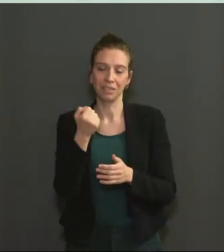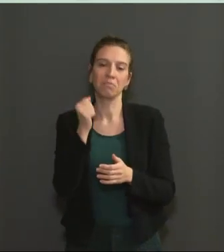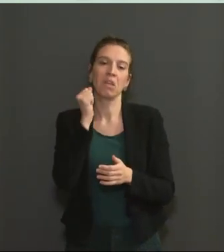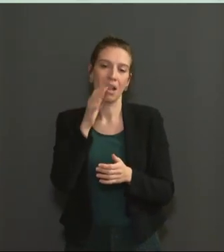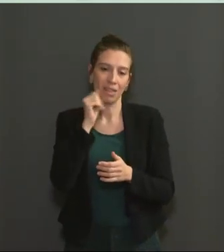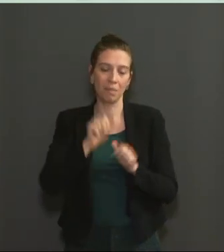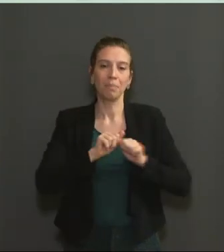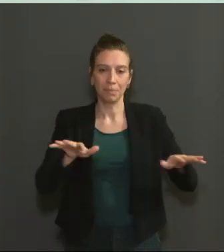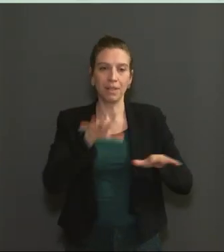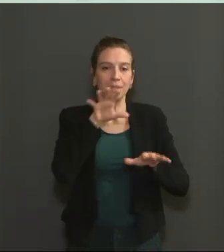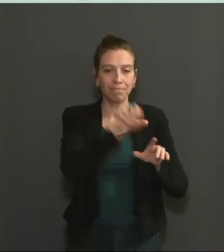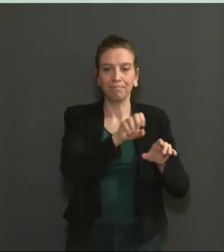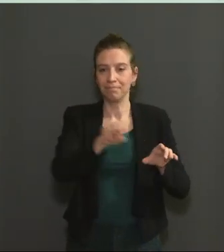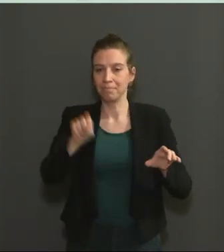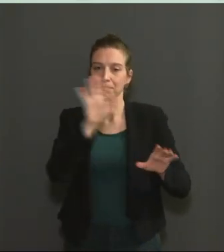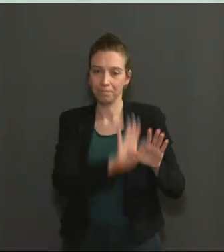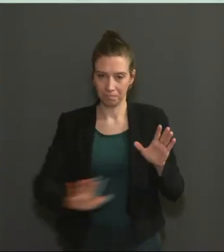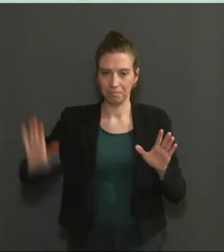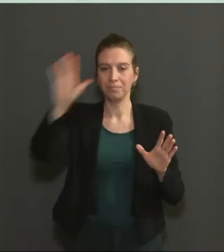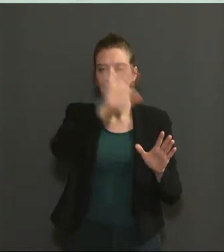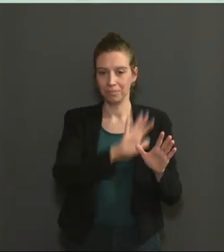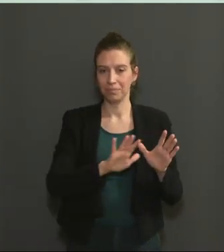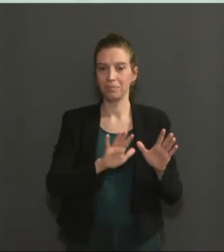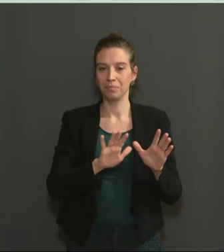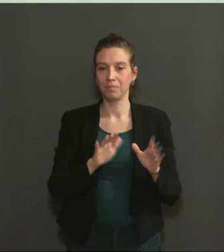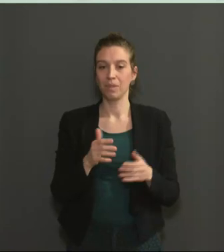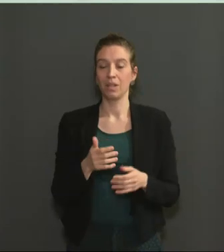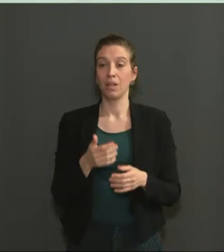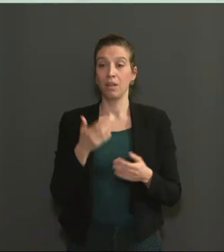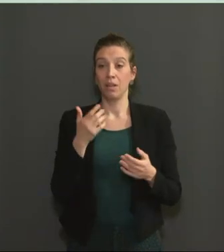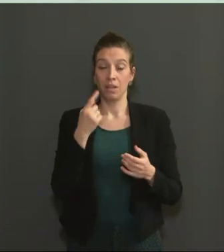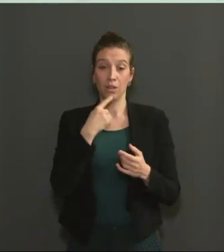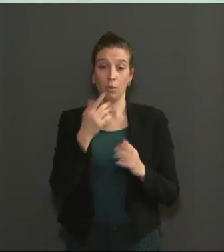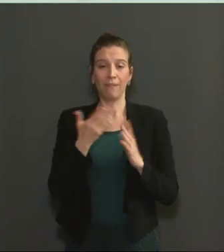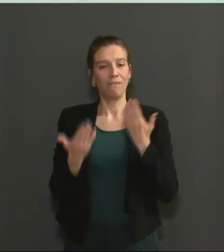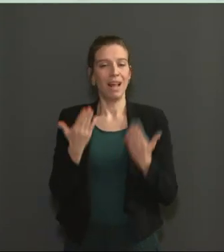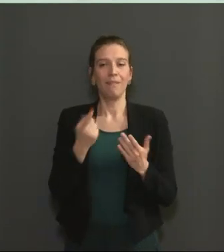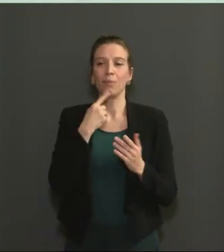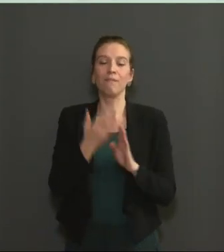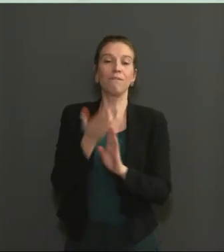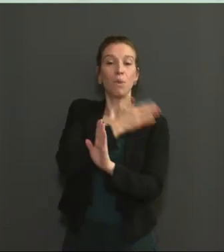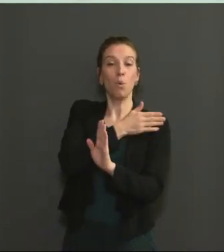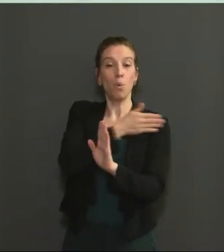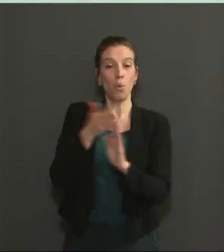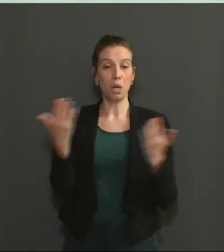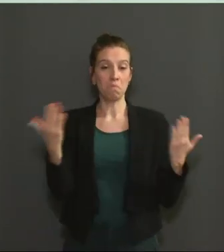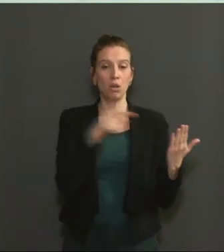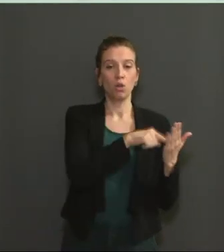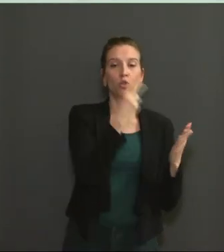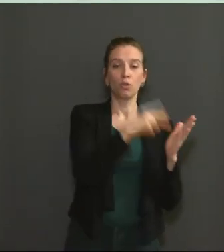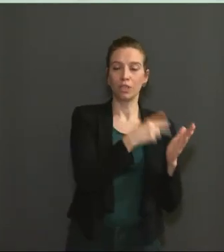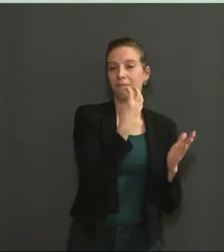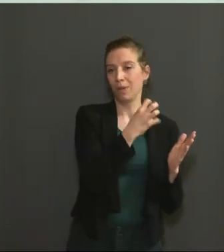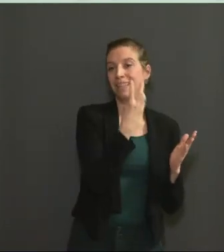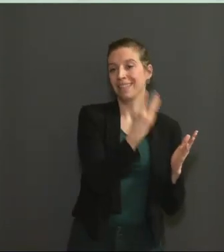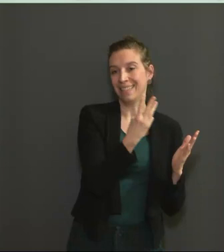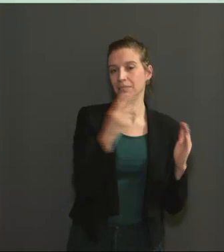vastgesteld in vergelijking met 2403 de week ervoor dat is dus nog steeds een